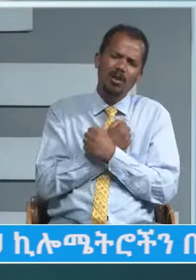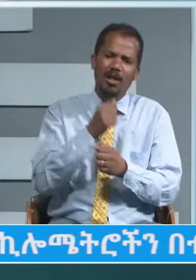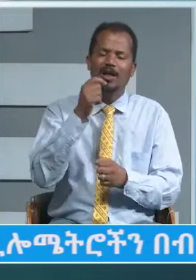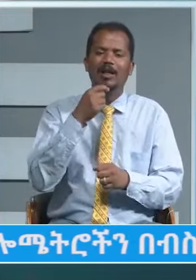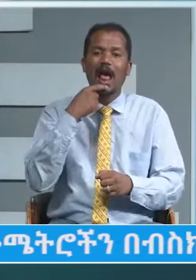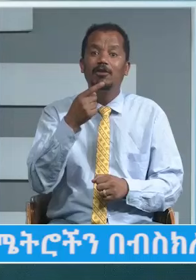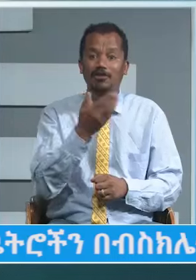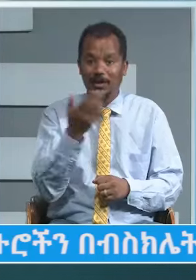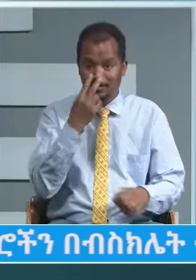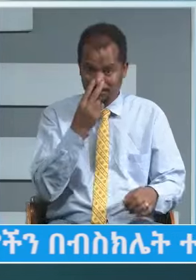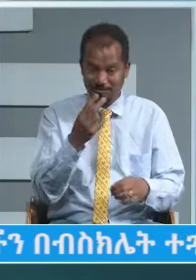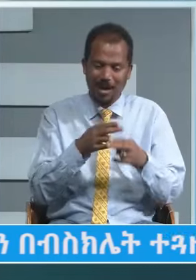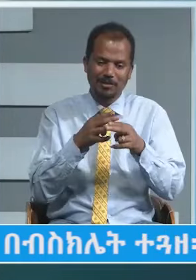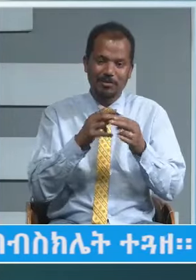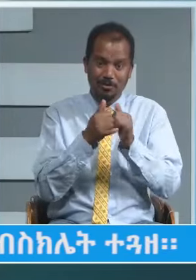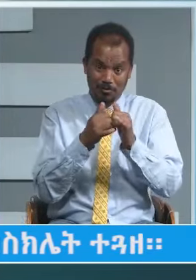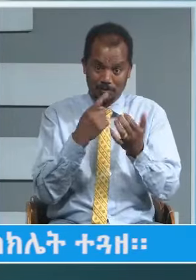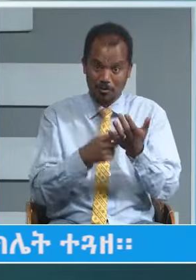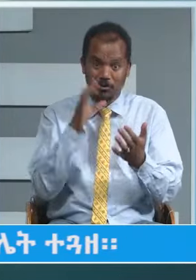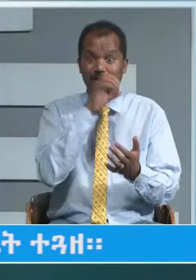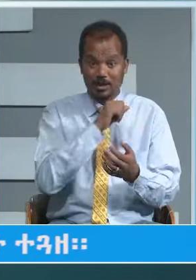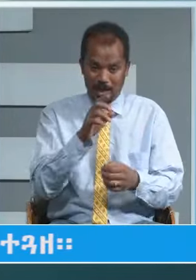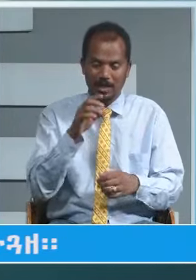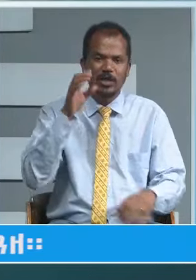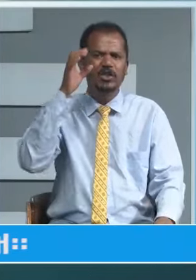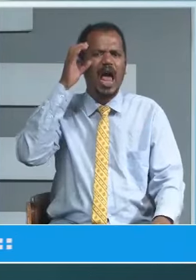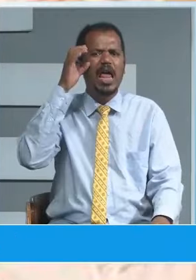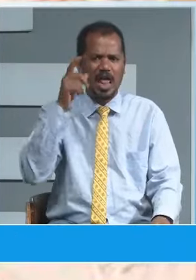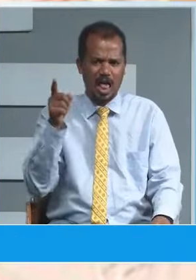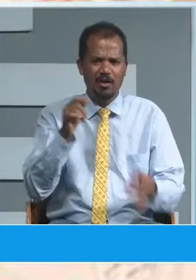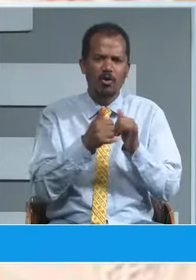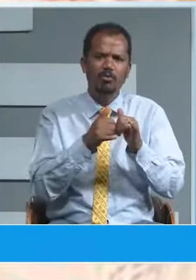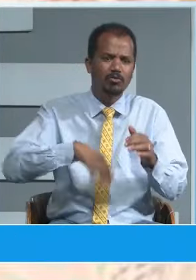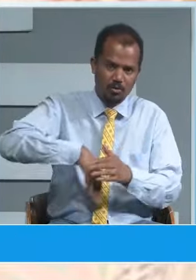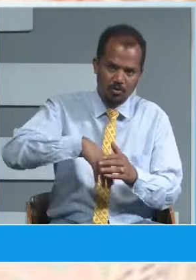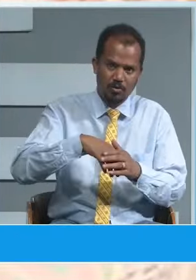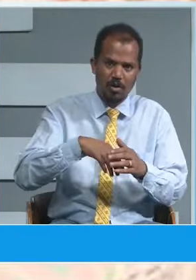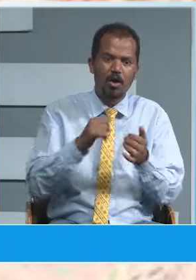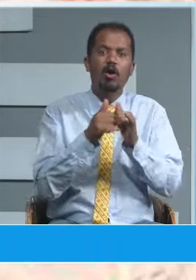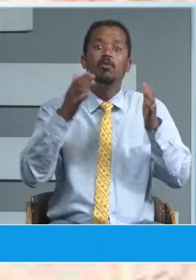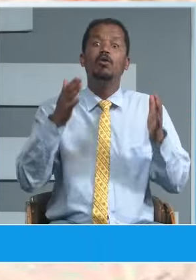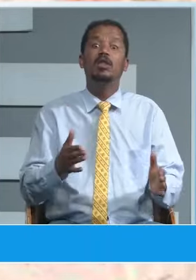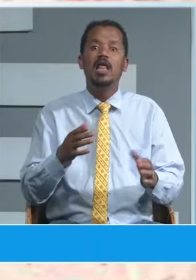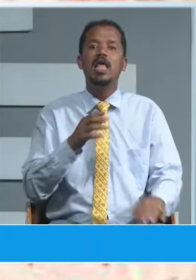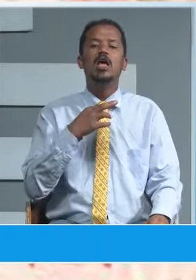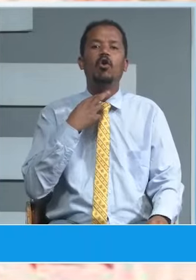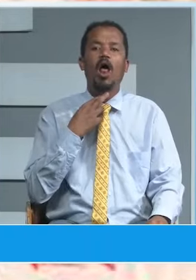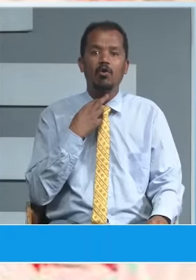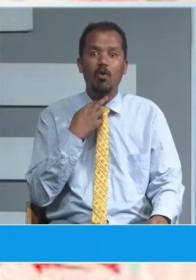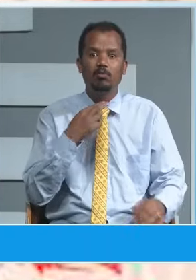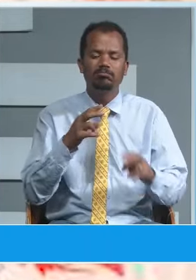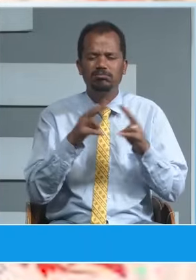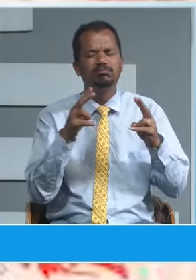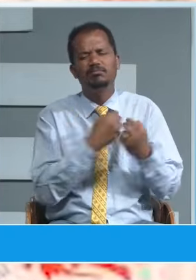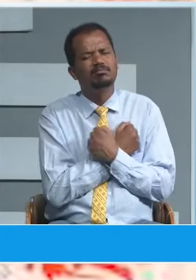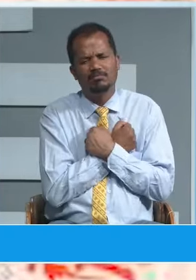ቻይናዊ ያደረገውን ነገር እናጋራችሁና የዛሬውን አጫጭር ስፖርታዊ መረጃችን እናጠቃለን። ቻይናዊው ከስፖርት የእግር ኳስ ከስፖርተኛ ደግሞ